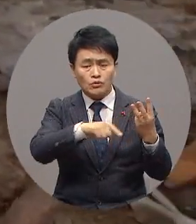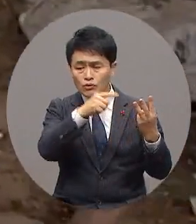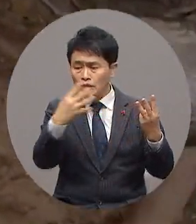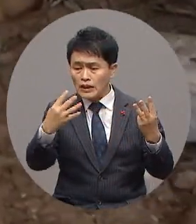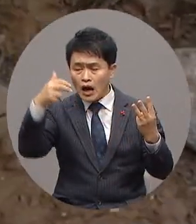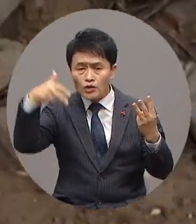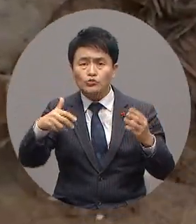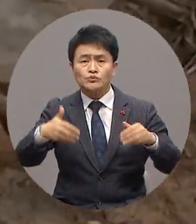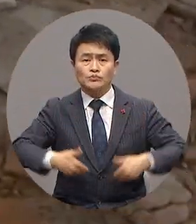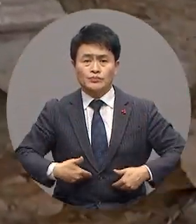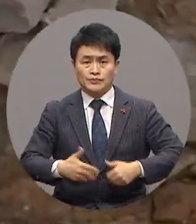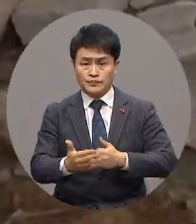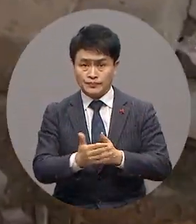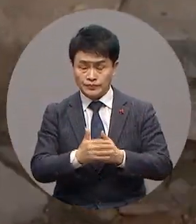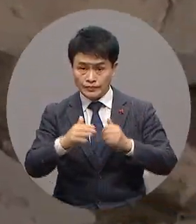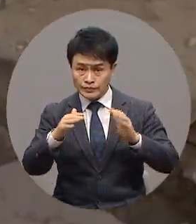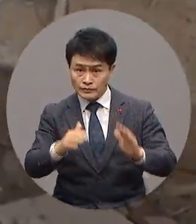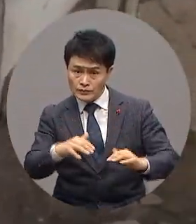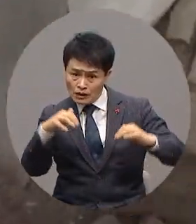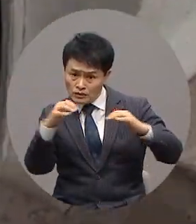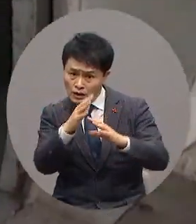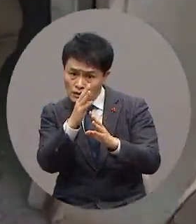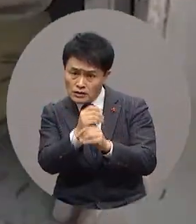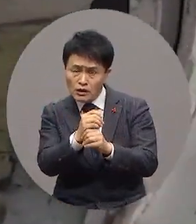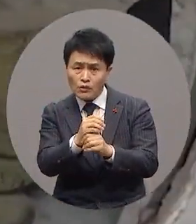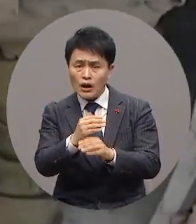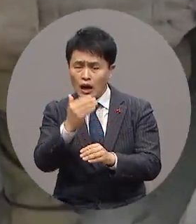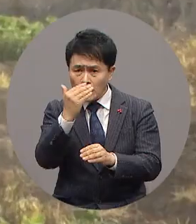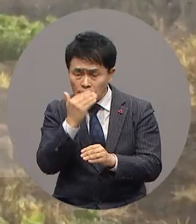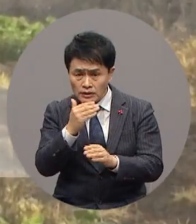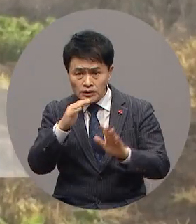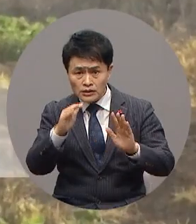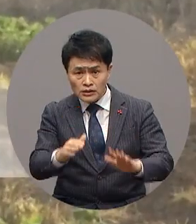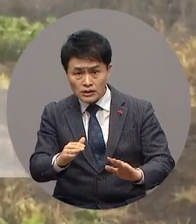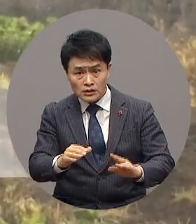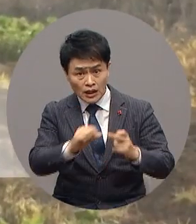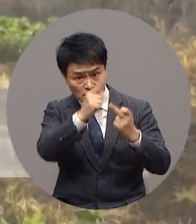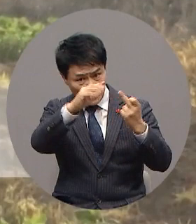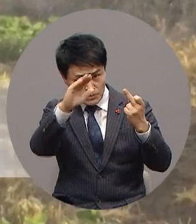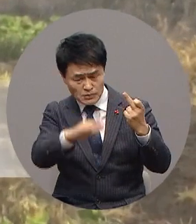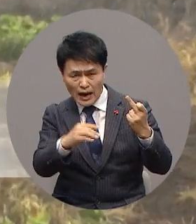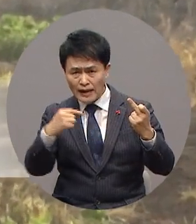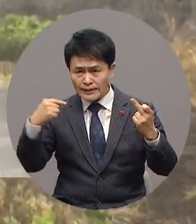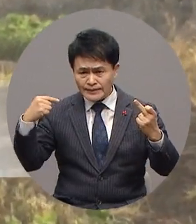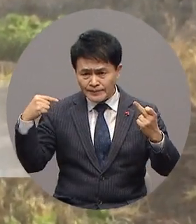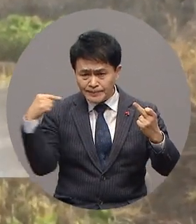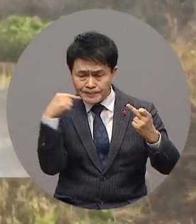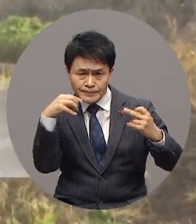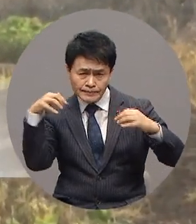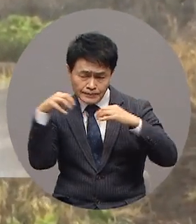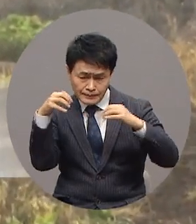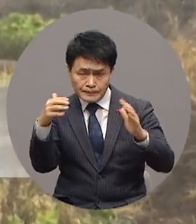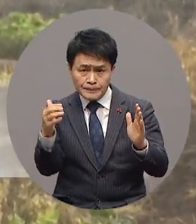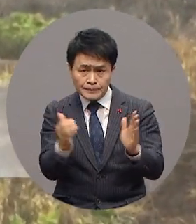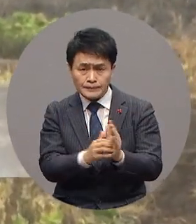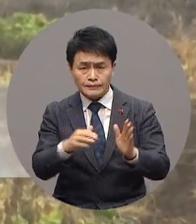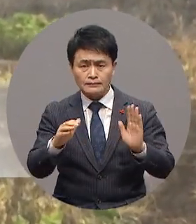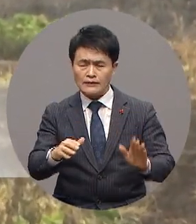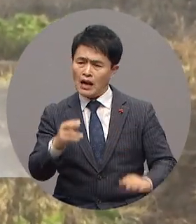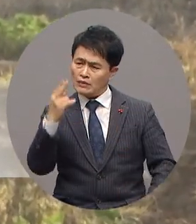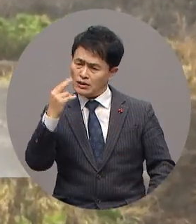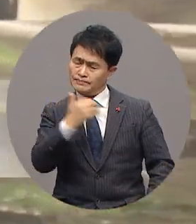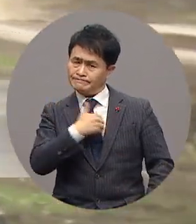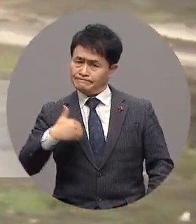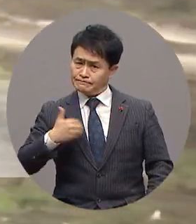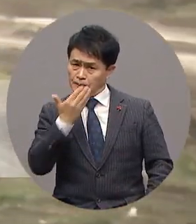말했습니다. 전쟁 일정과 관련해 이스라엘이 이달 말 고강도 전면전 단계 작전을 끝내면 미국은 만족할